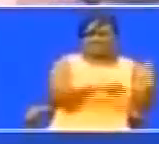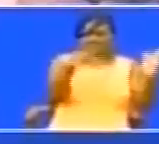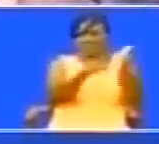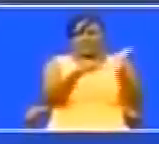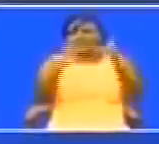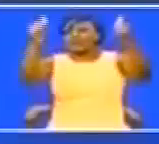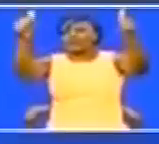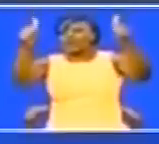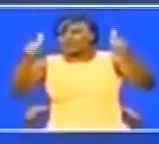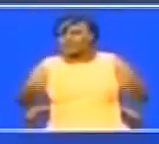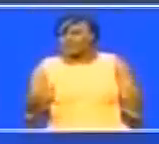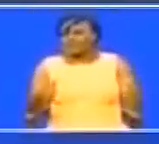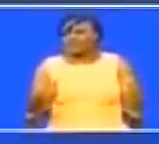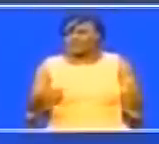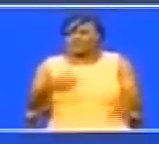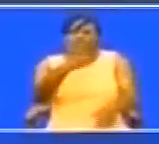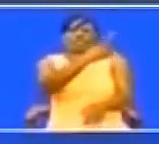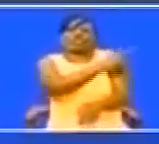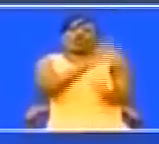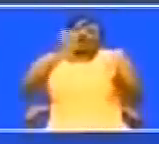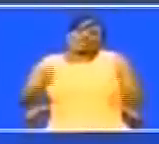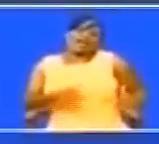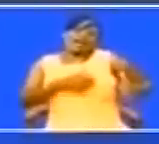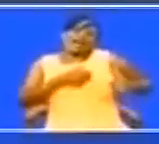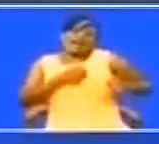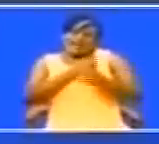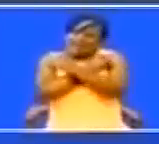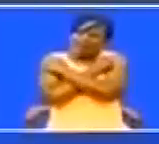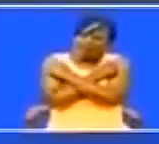vibao vimeandikwa daktari wa mapenzi.